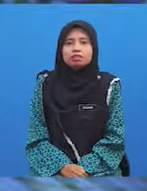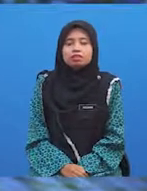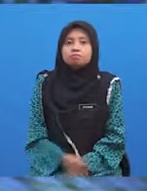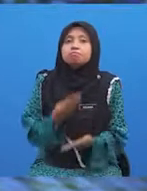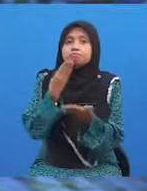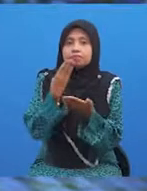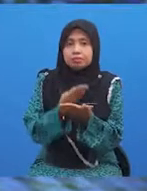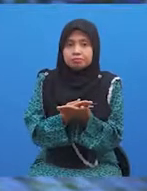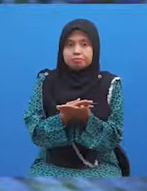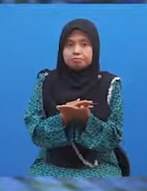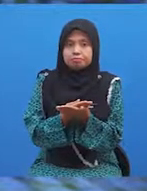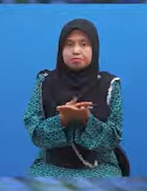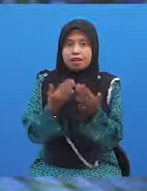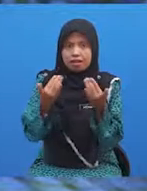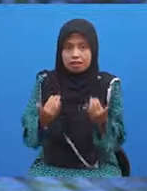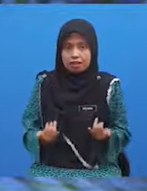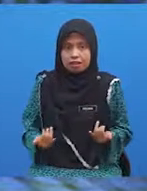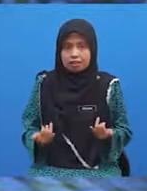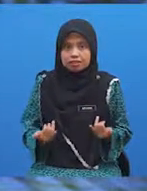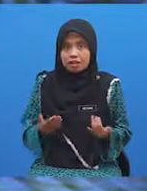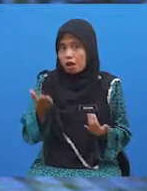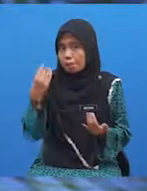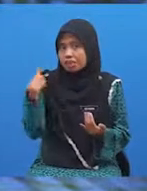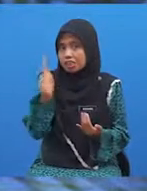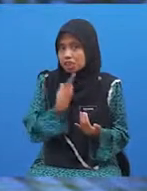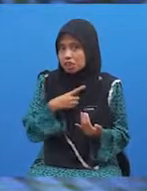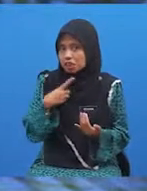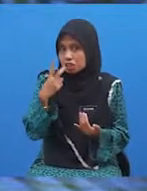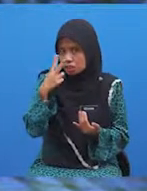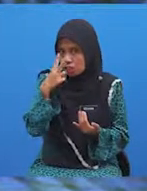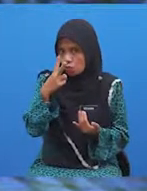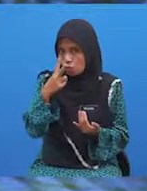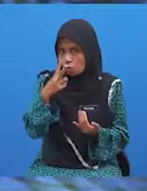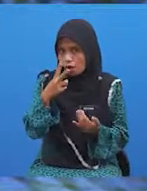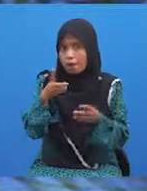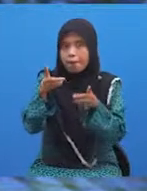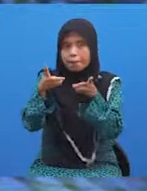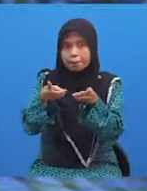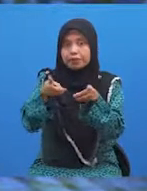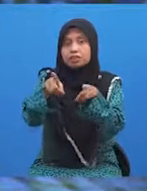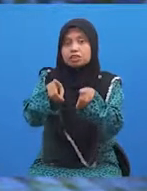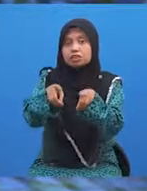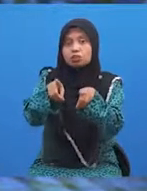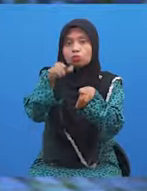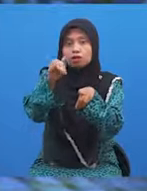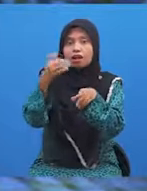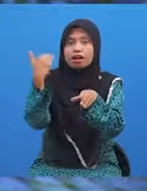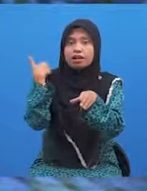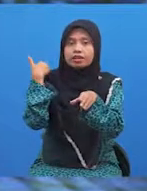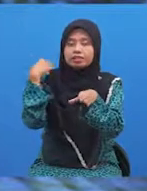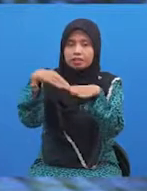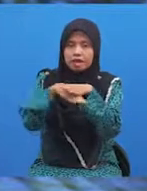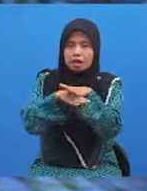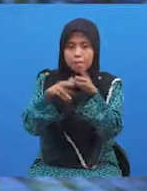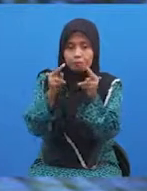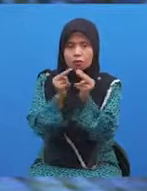Baiklah murid-murid. Sekarang, mari kita lihat peristiwa menarik yang terdapat dalam